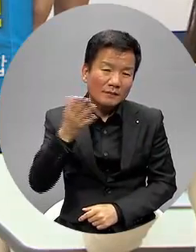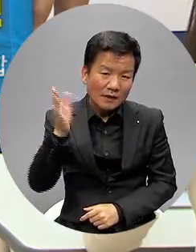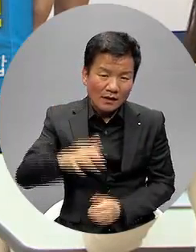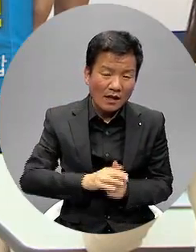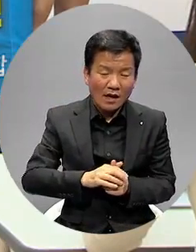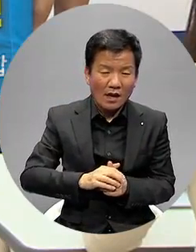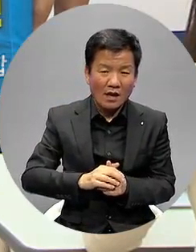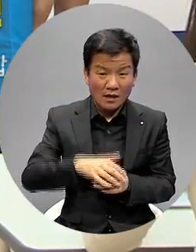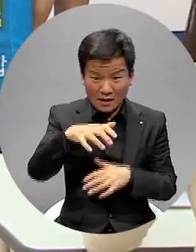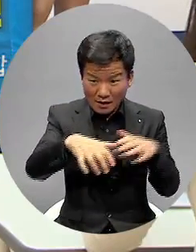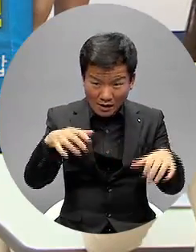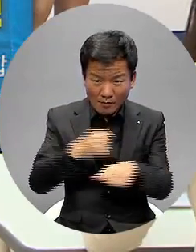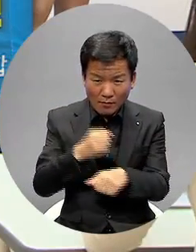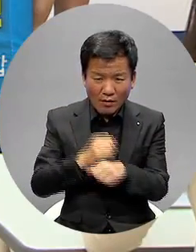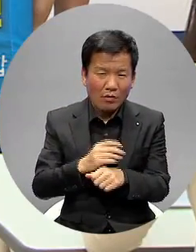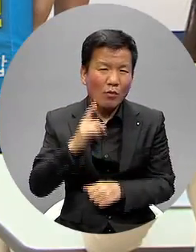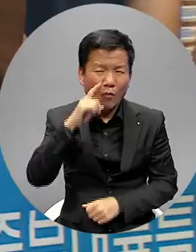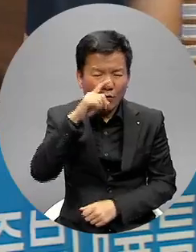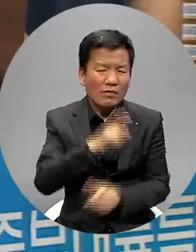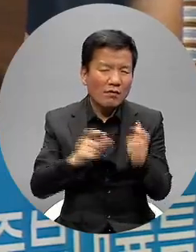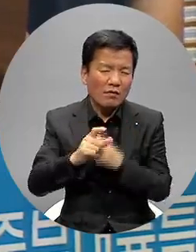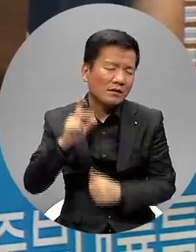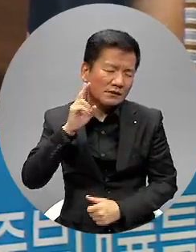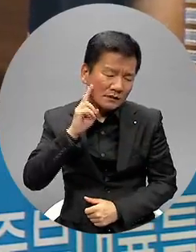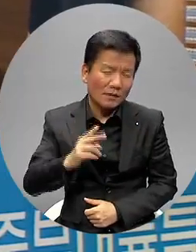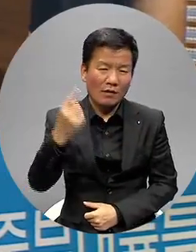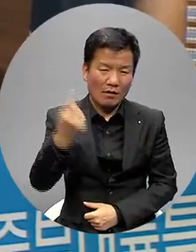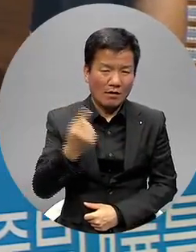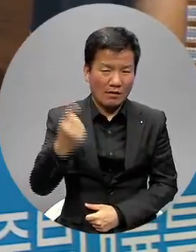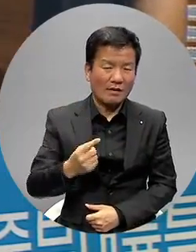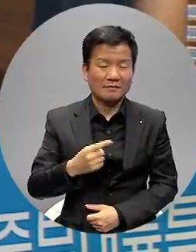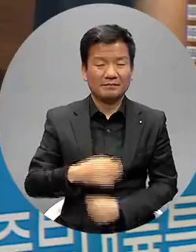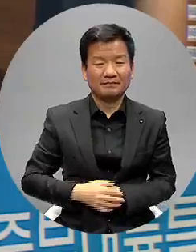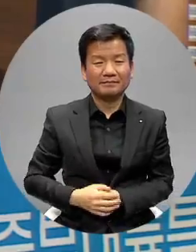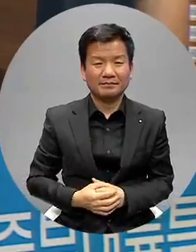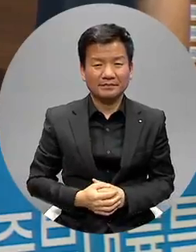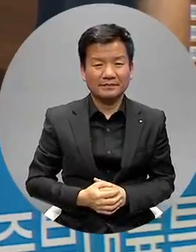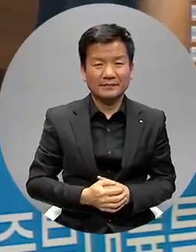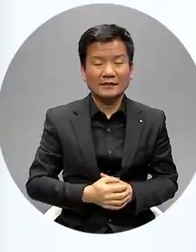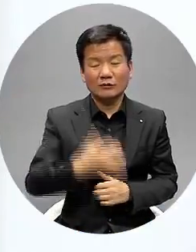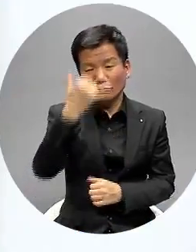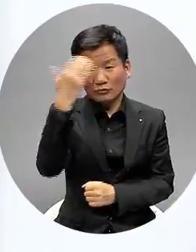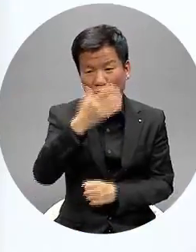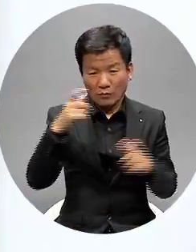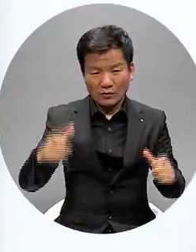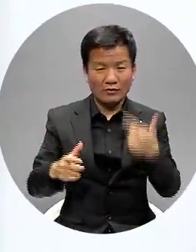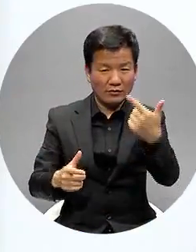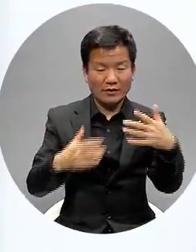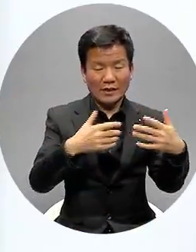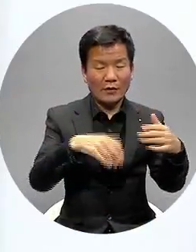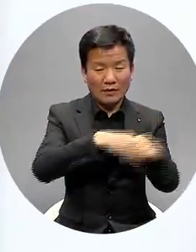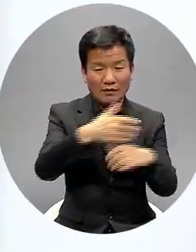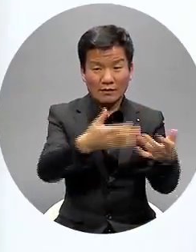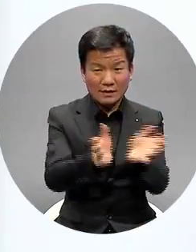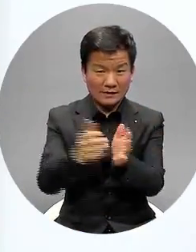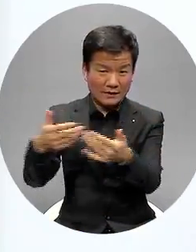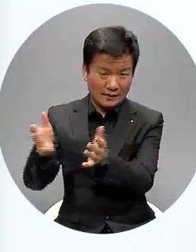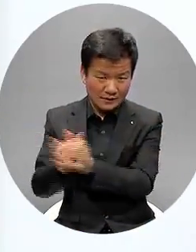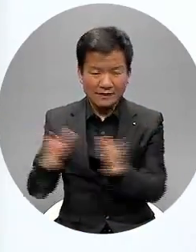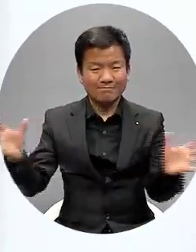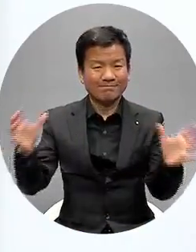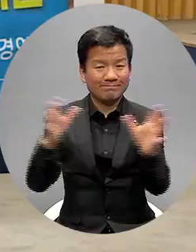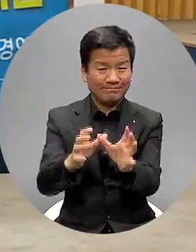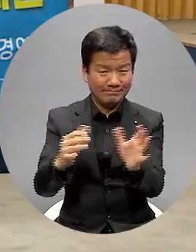개발하면 오염이 더 심해질 것이라고 주장하고 있습니다. 이 단체를 비롯해 충청권 6개 환경단체가